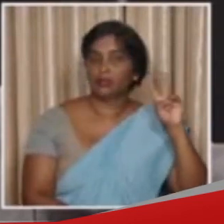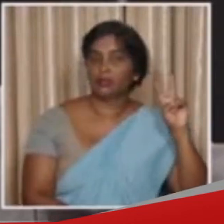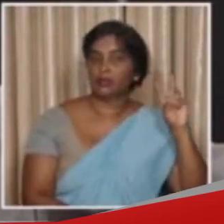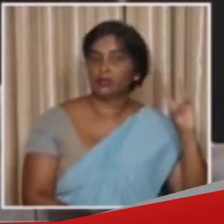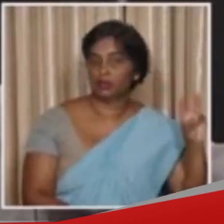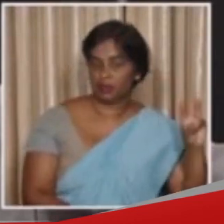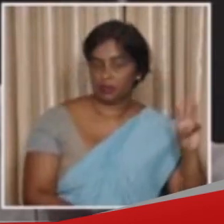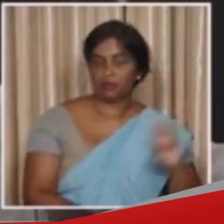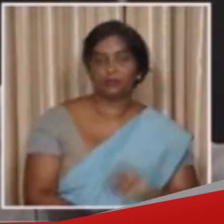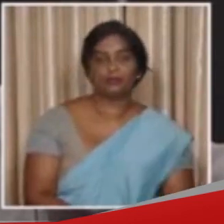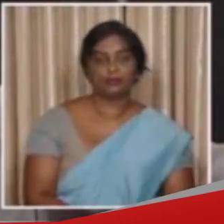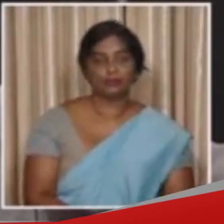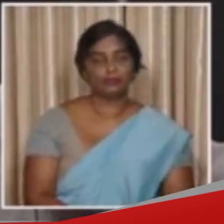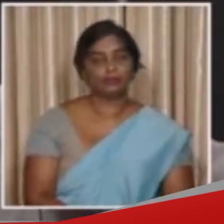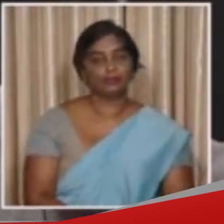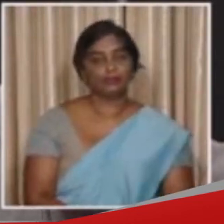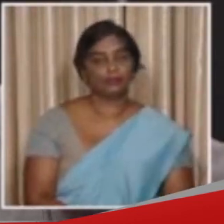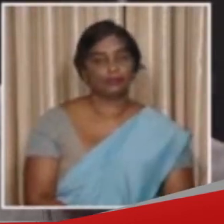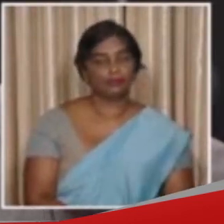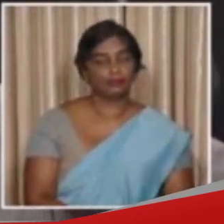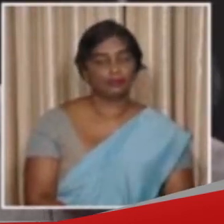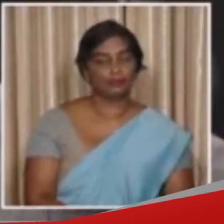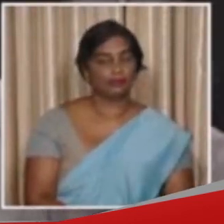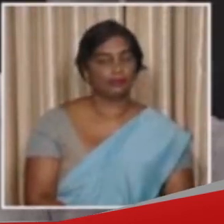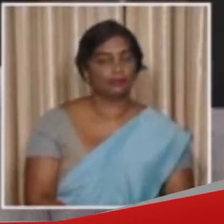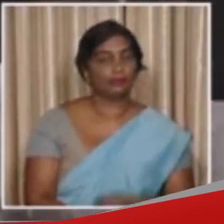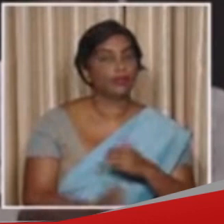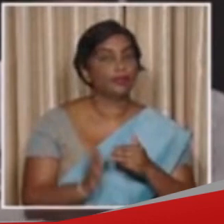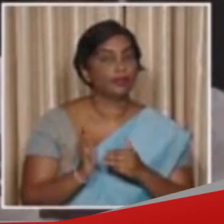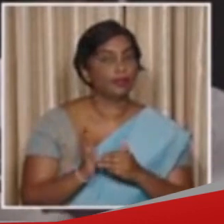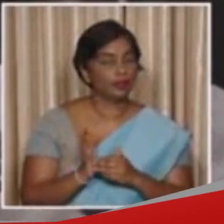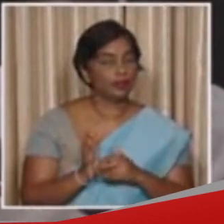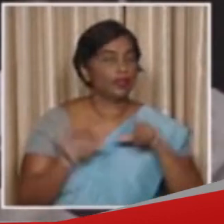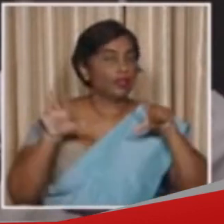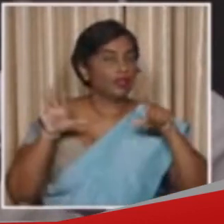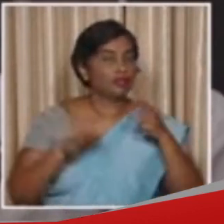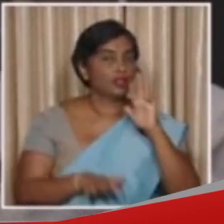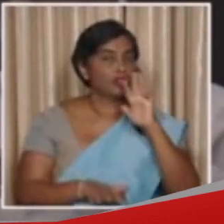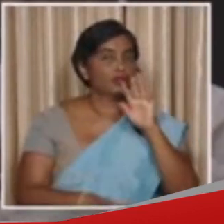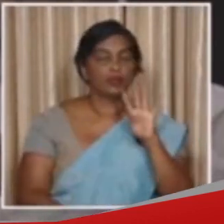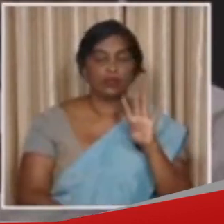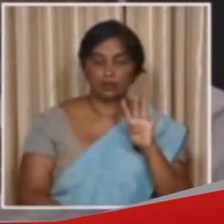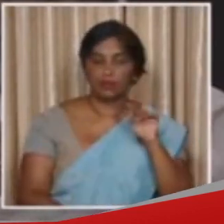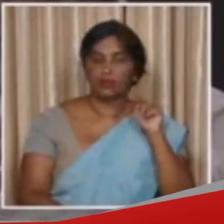1038.42 වියද expenditure මිලියන